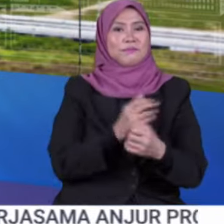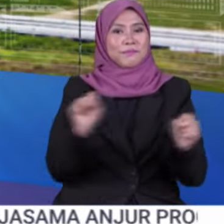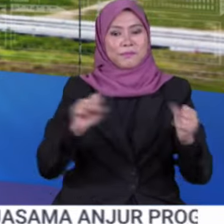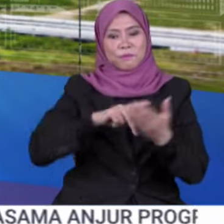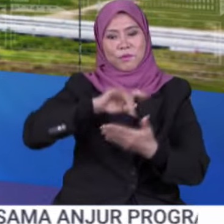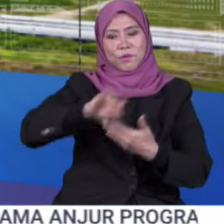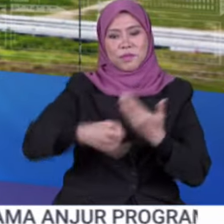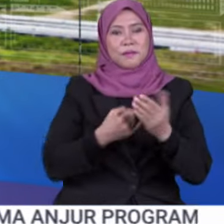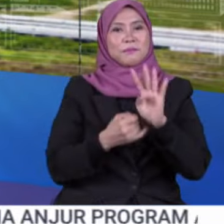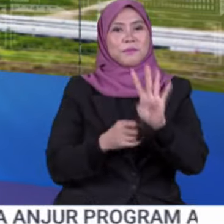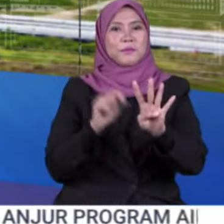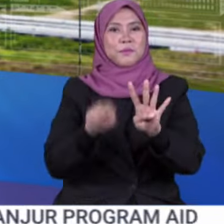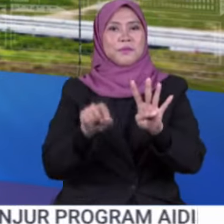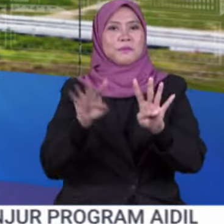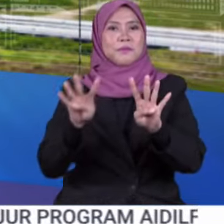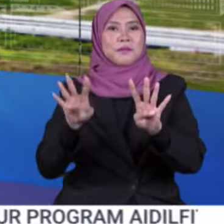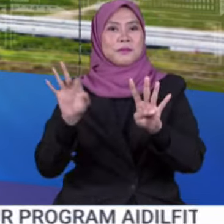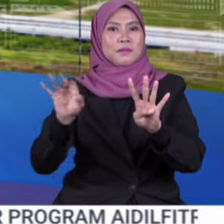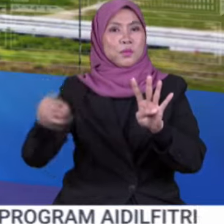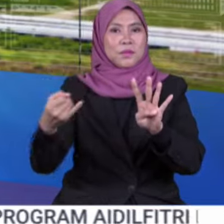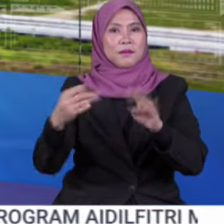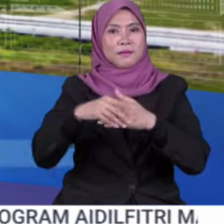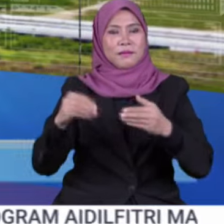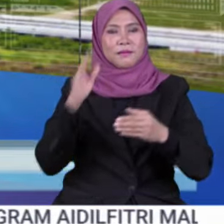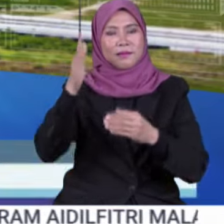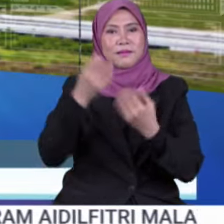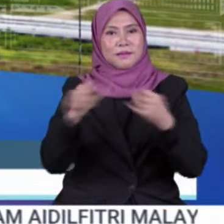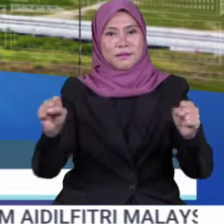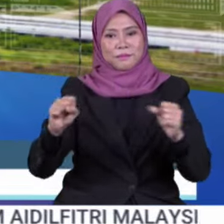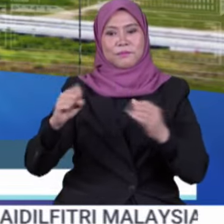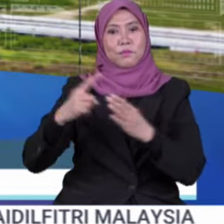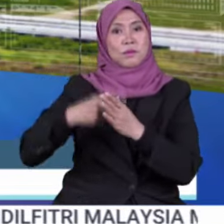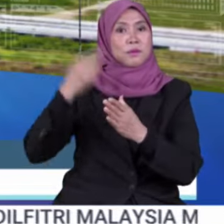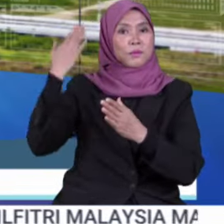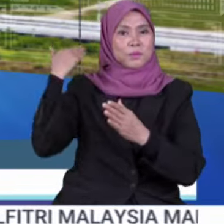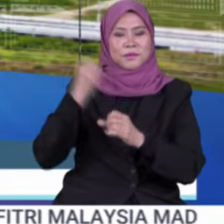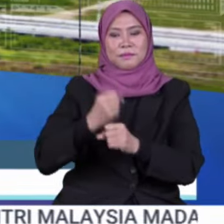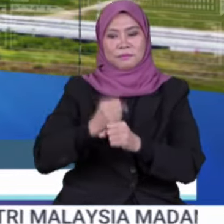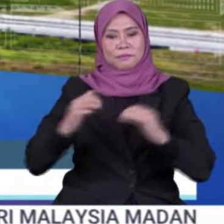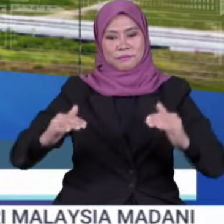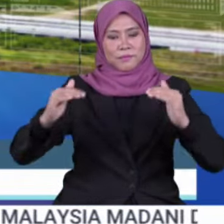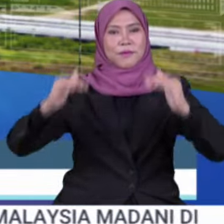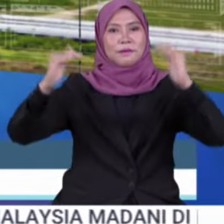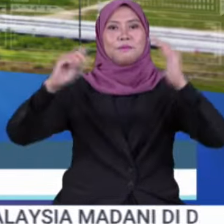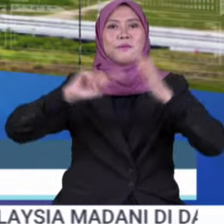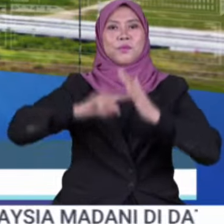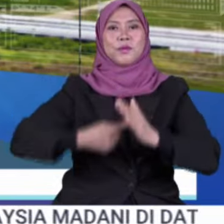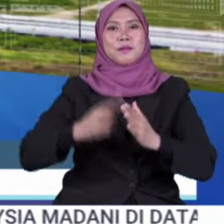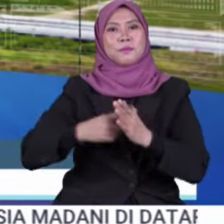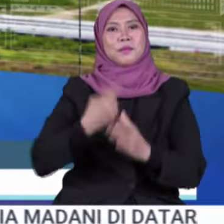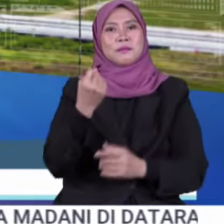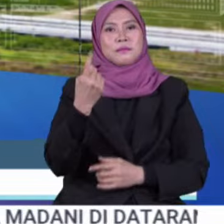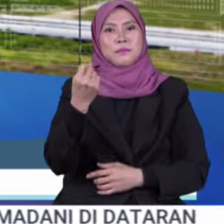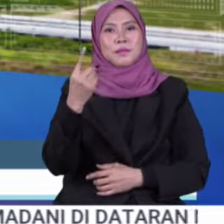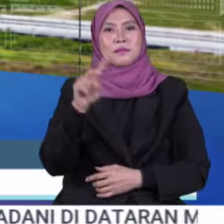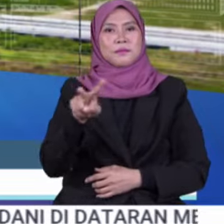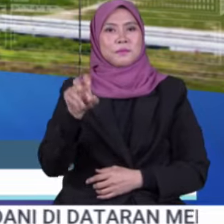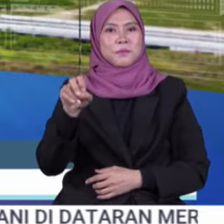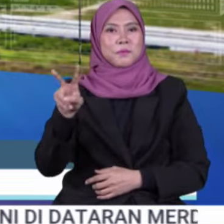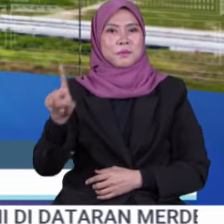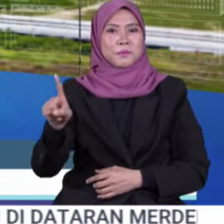bernilai RM4.49 juta itu siap pertengahan bulan lalu selepas kerja naik taraf bermula November